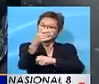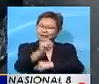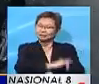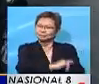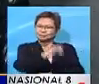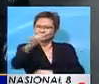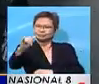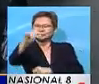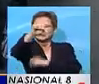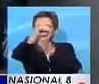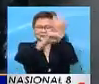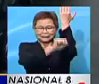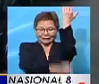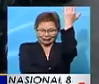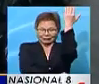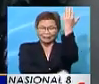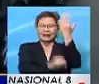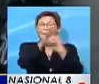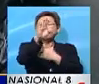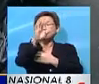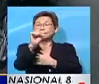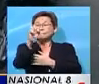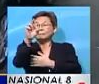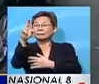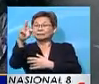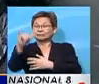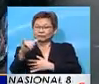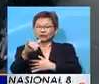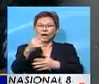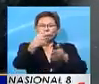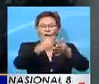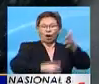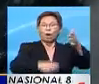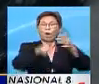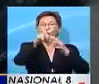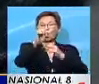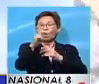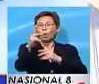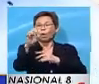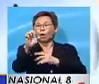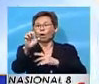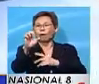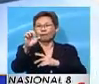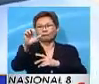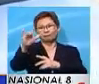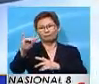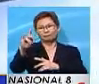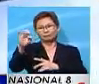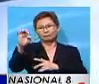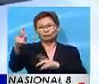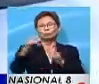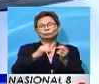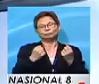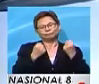perjalanan ke selatan manakala lebuh Raya B Raya melalui Plaza tol lcku bagi perjalanan ke